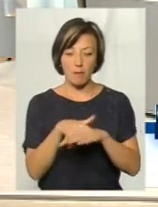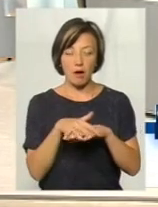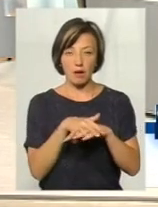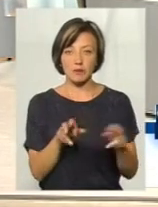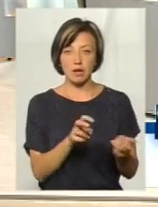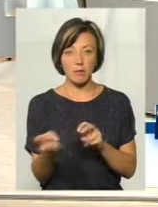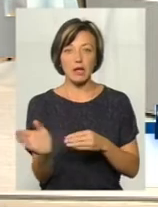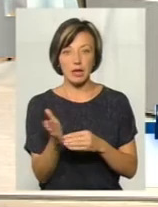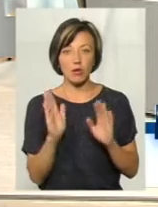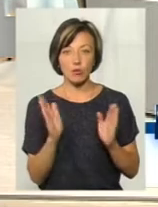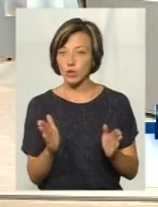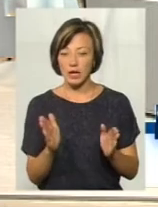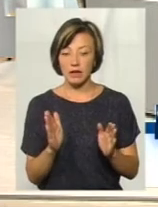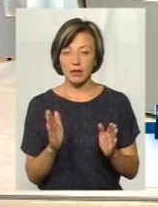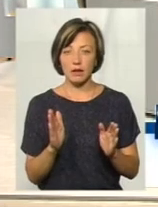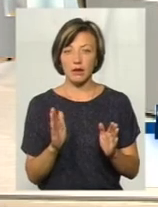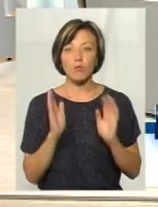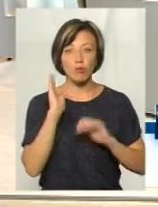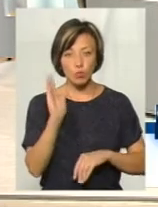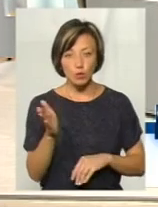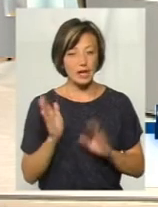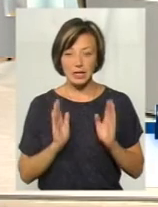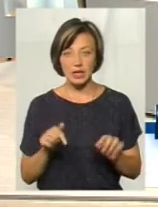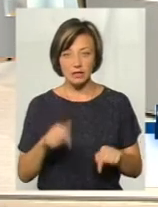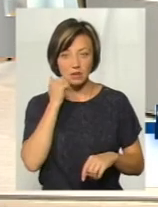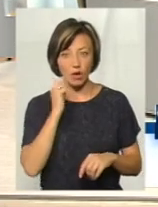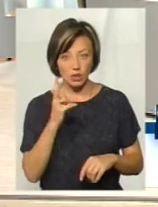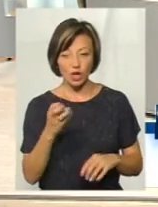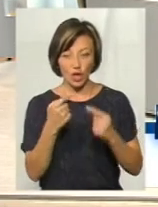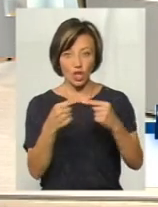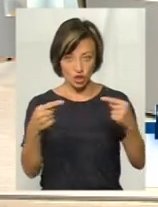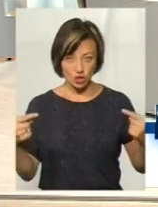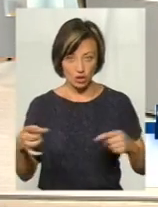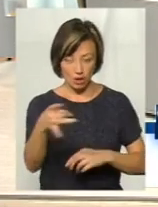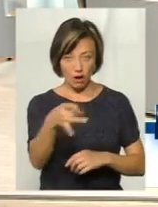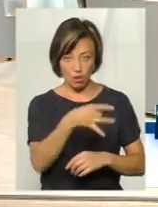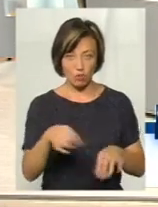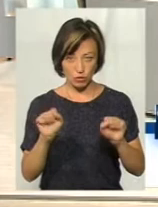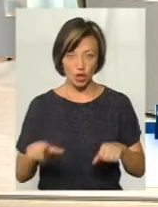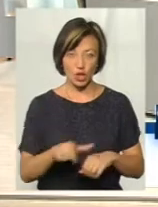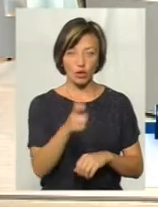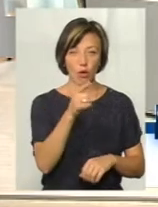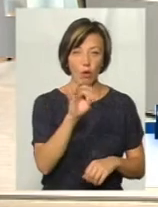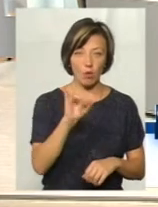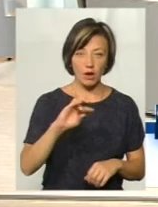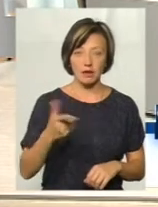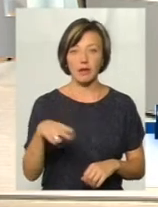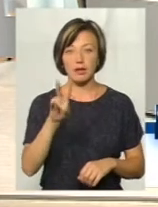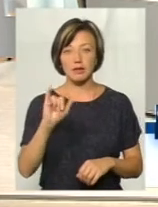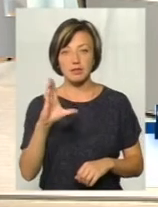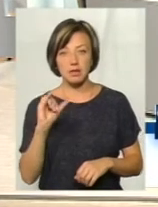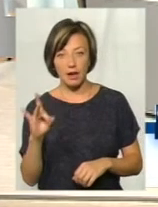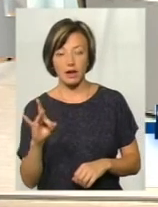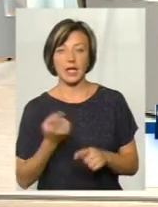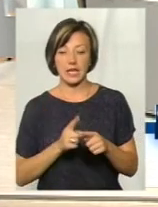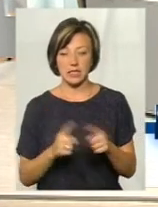загибель риби буде не тільки от в Старокостянтинівському районі, що ми зараз побачили, а й, можливо, і в річці Горинь, і Дністер, і от на